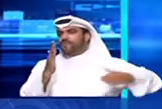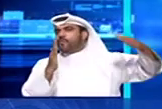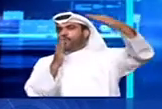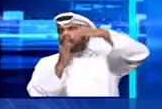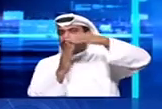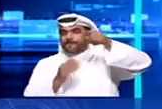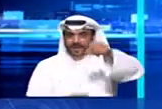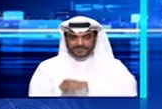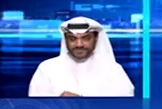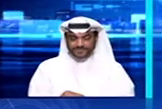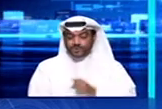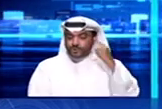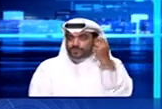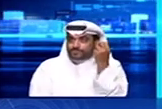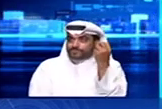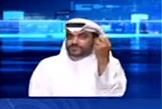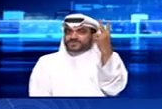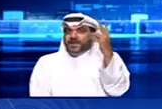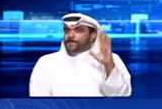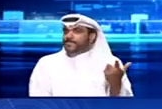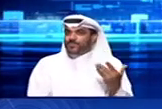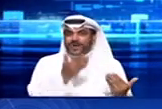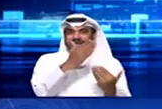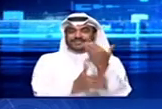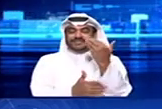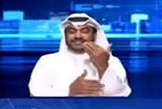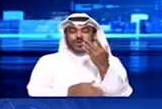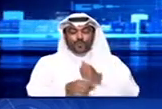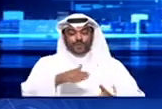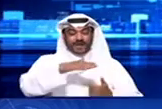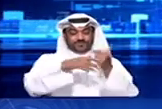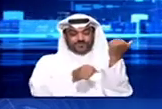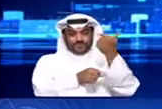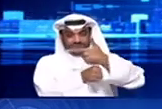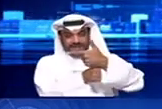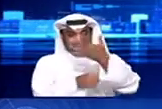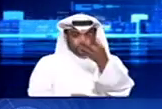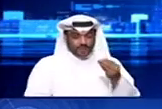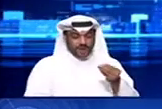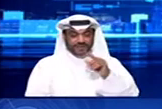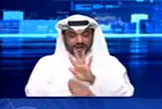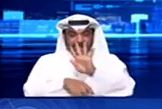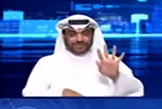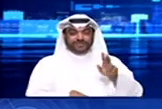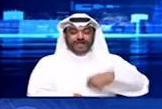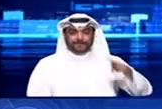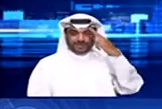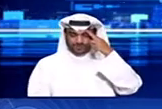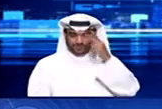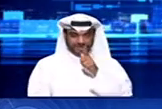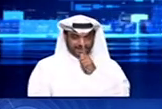مما قاله ولي العهد صاحب السمو الملكي الأمير محمد بن سلمان عن الشعب السعودي حين قال